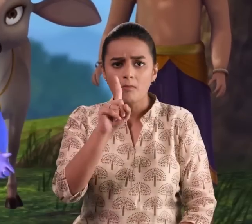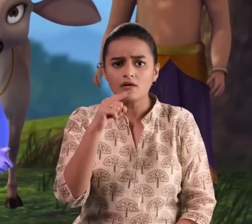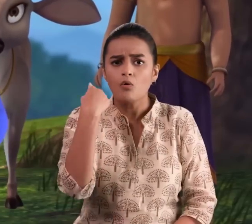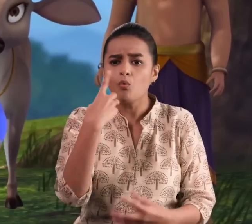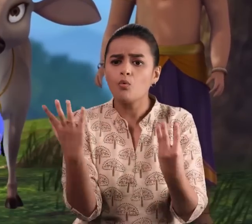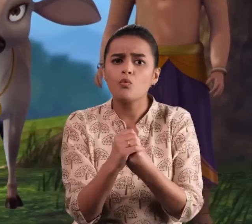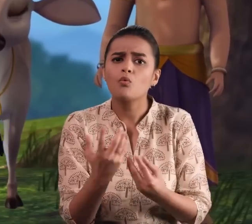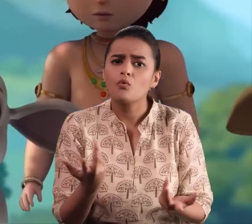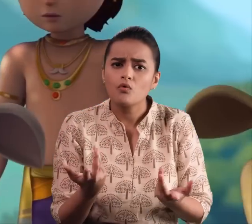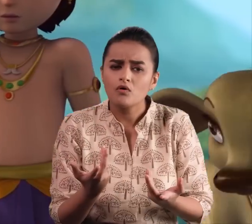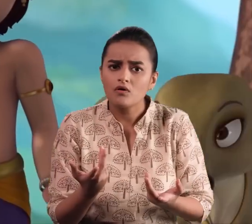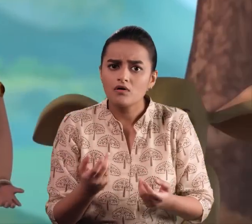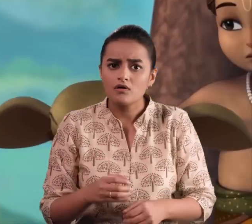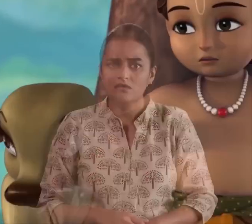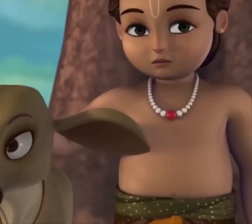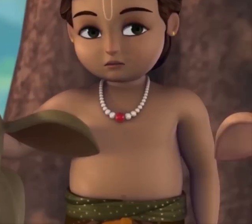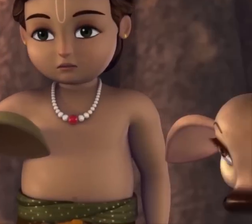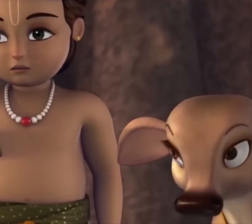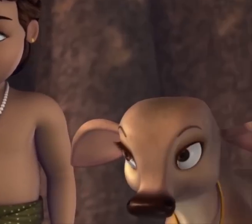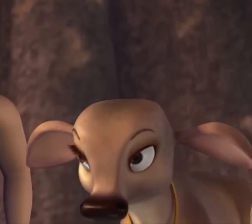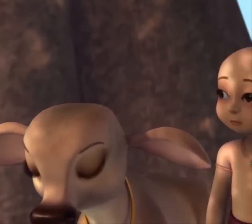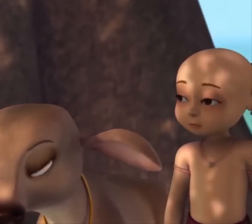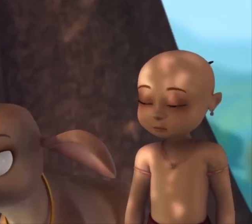पर इसके साथ कौन था?